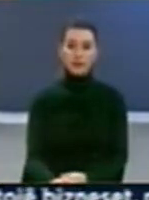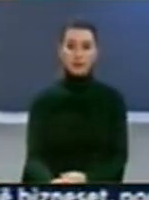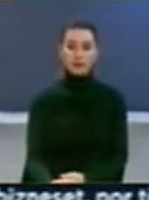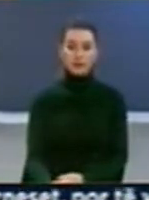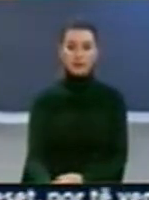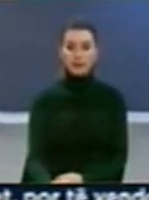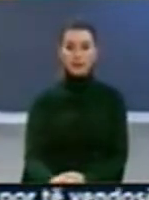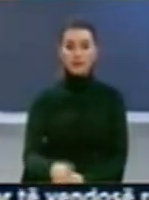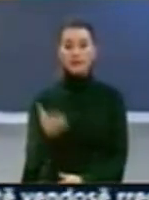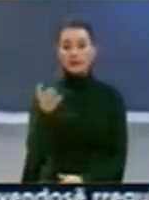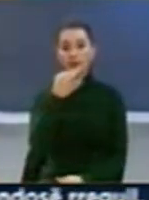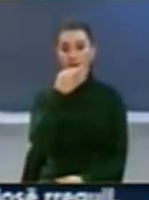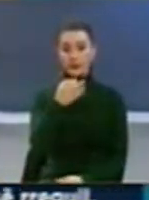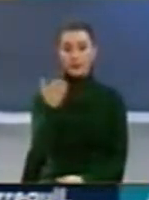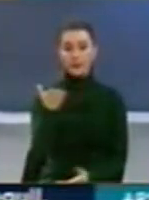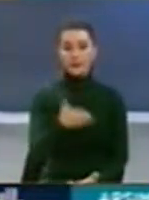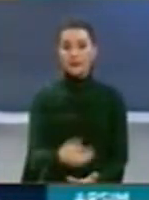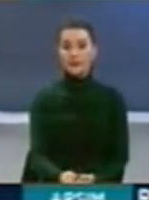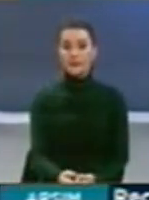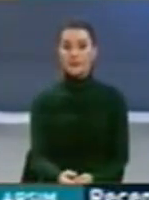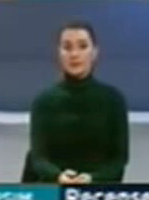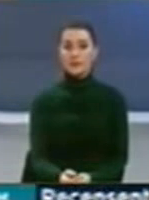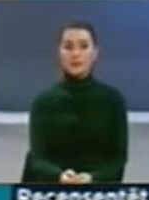Urdhëroni, zoti ministër.